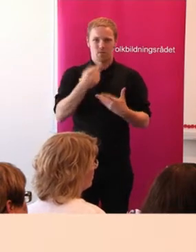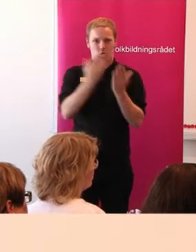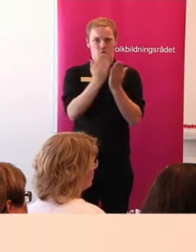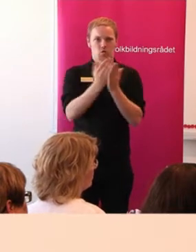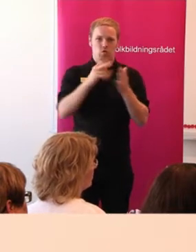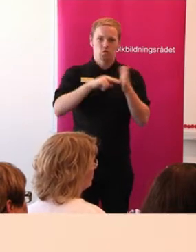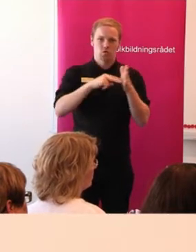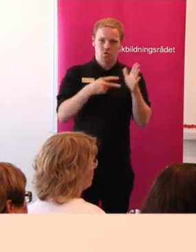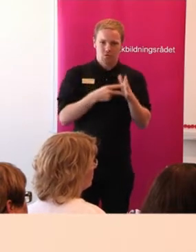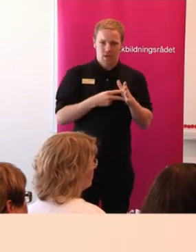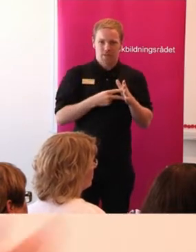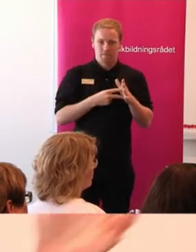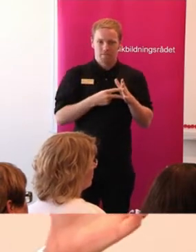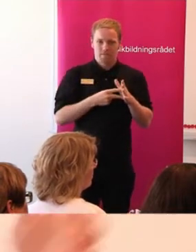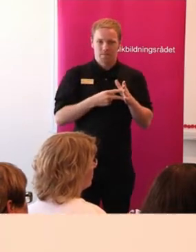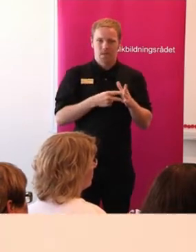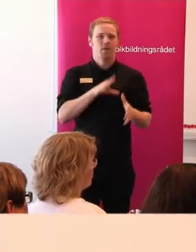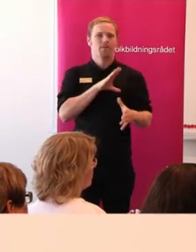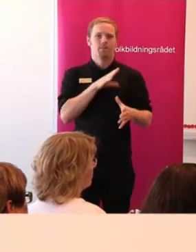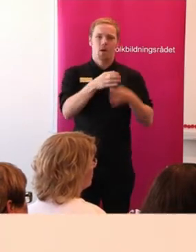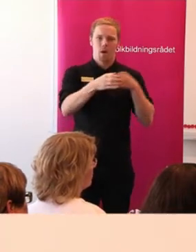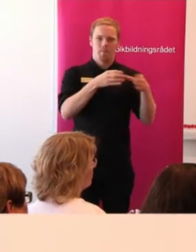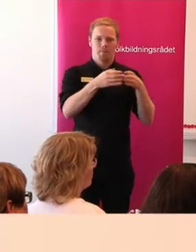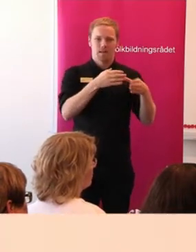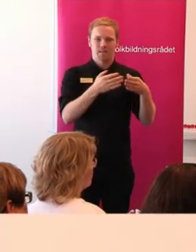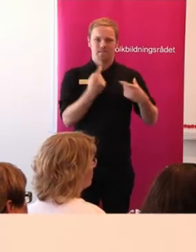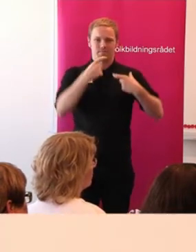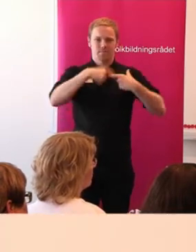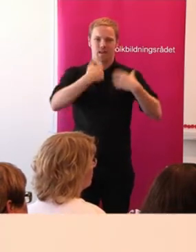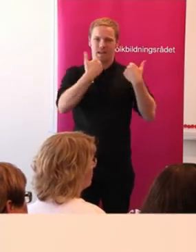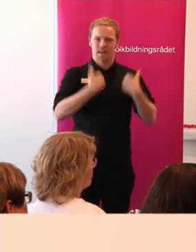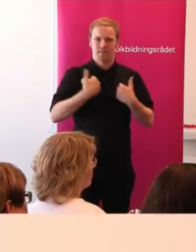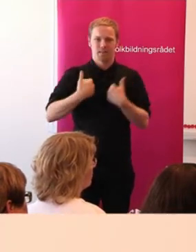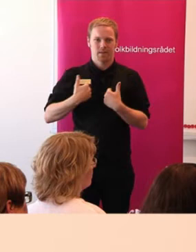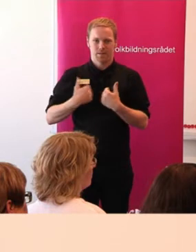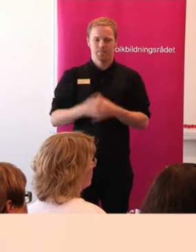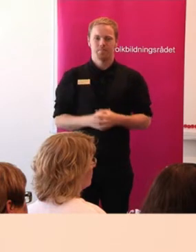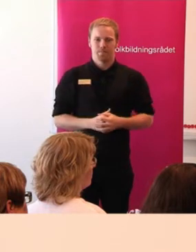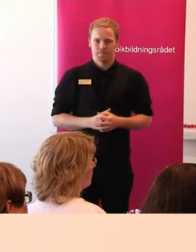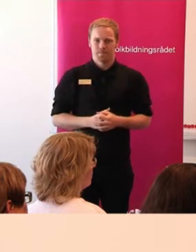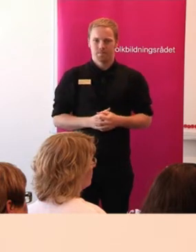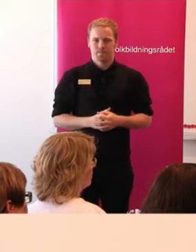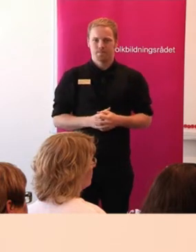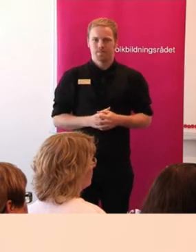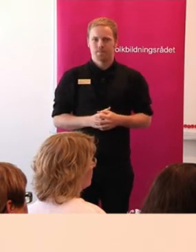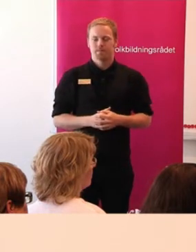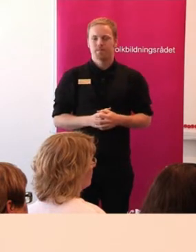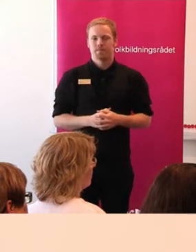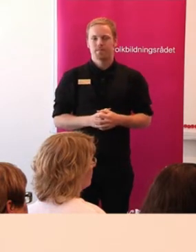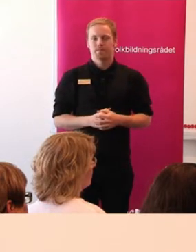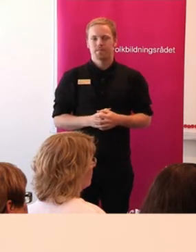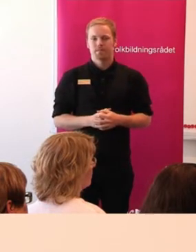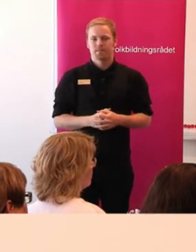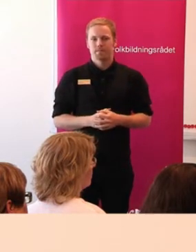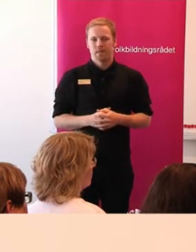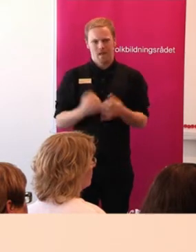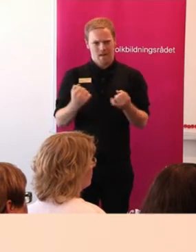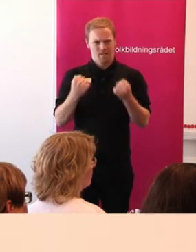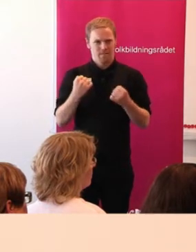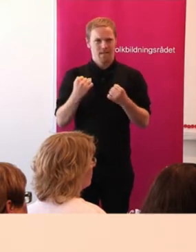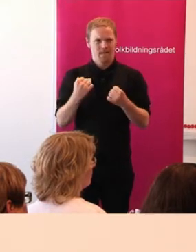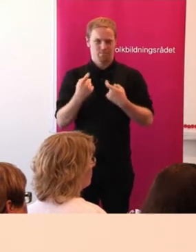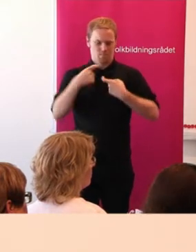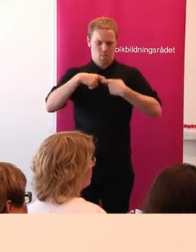är folkhögskolan en del. Så jag tycker att det är viktigt att, och också i den